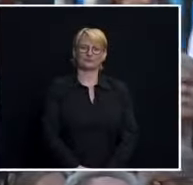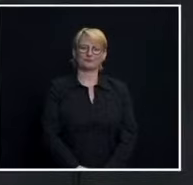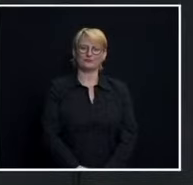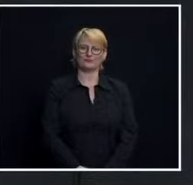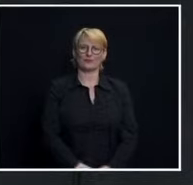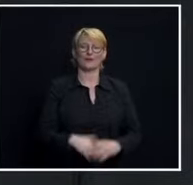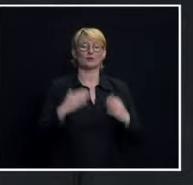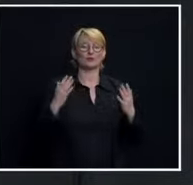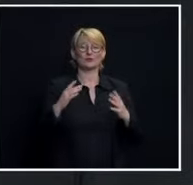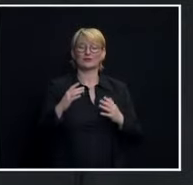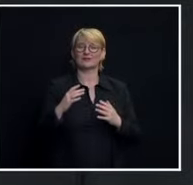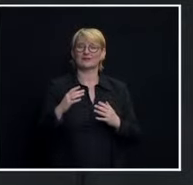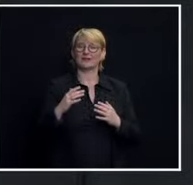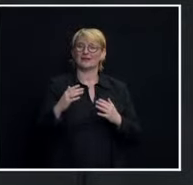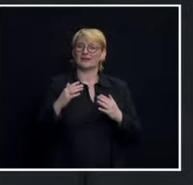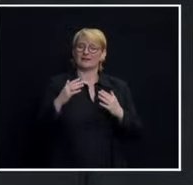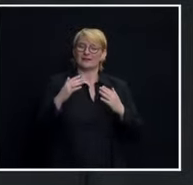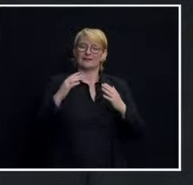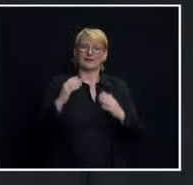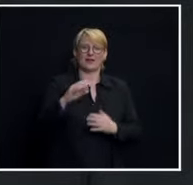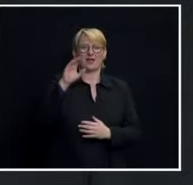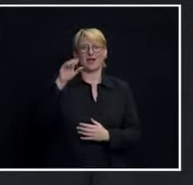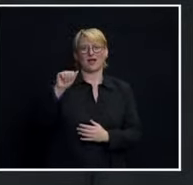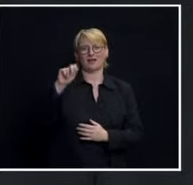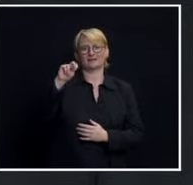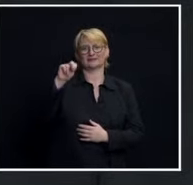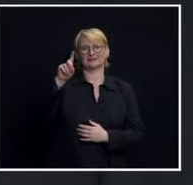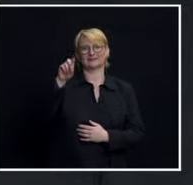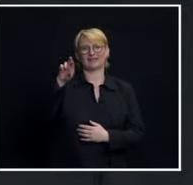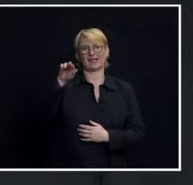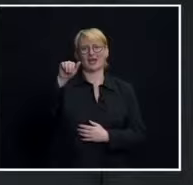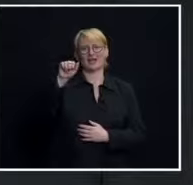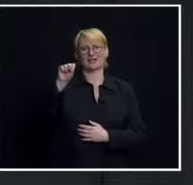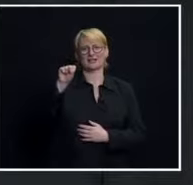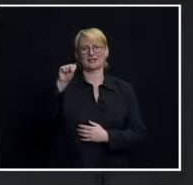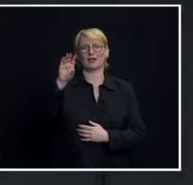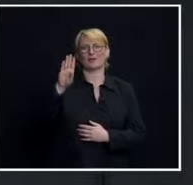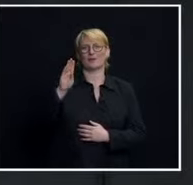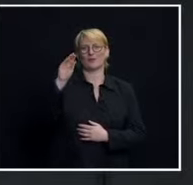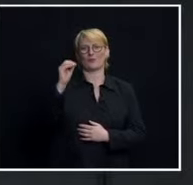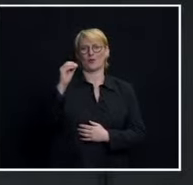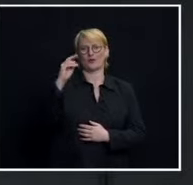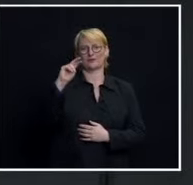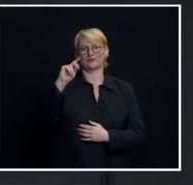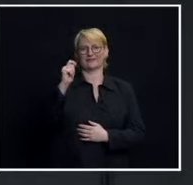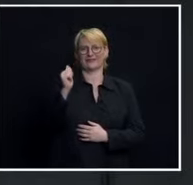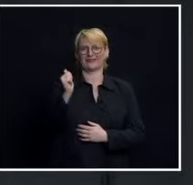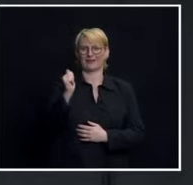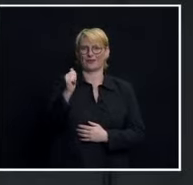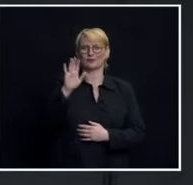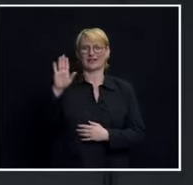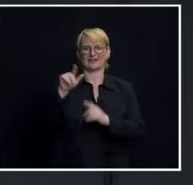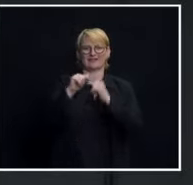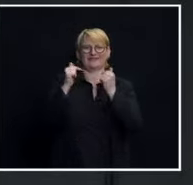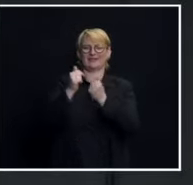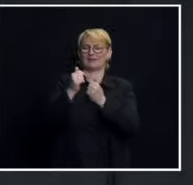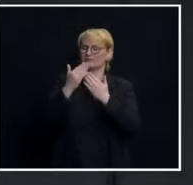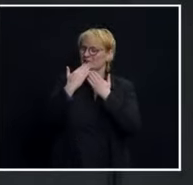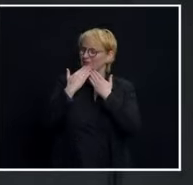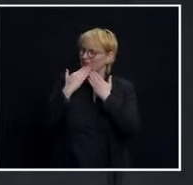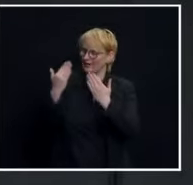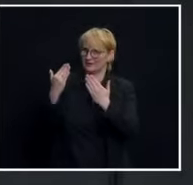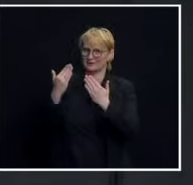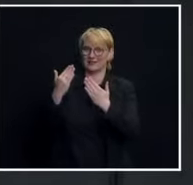Und ein besonderer Dank gilt Andreas Bönti und seinem ganzen Team. Es ist, wie man gesehen hat, sein Herzensanliegen gewesen seit langer